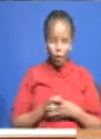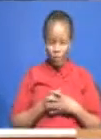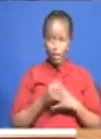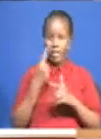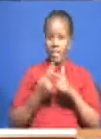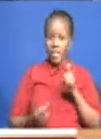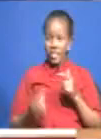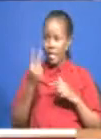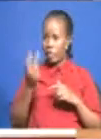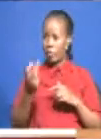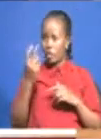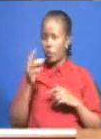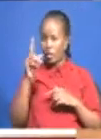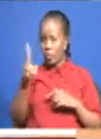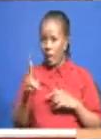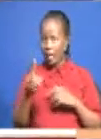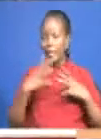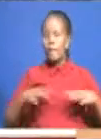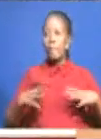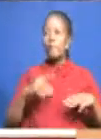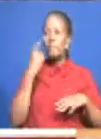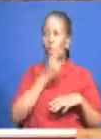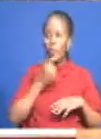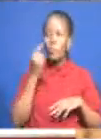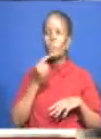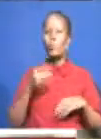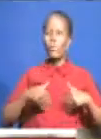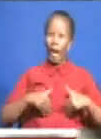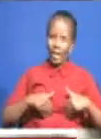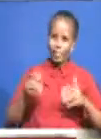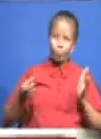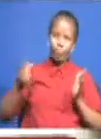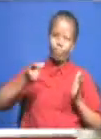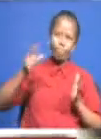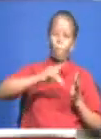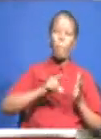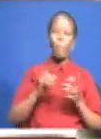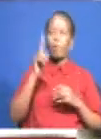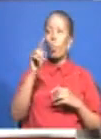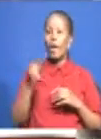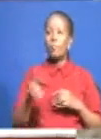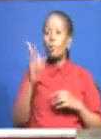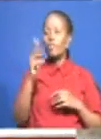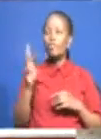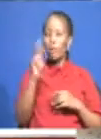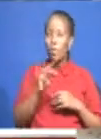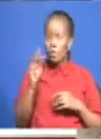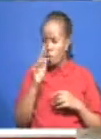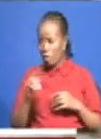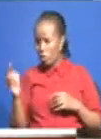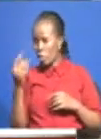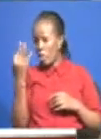2021, watu wanaokumbwa na njaa waliongezeka kutoka milioni 1.4 hadi milioni 3.1